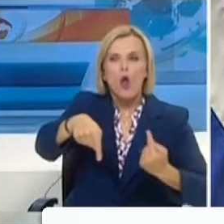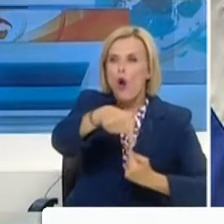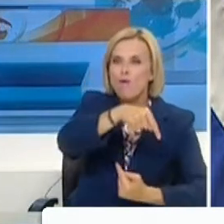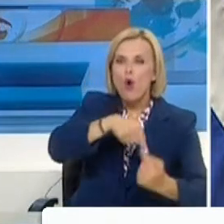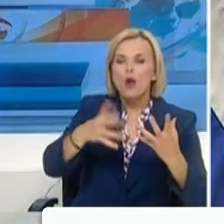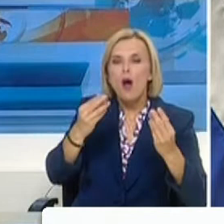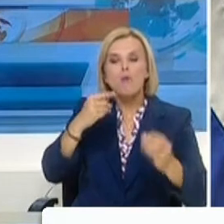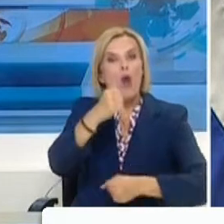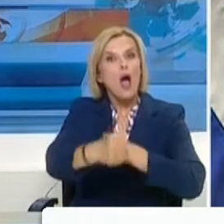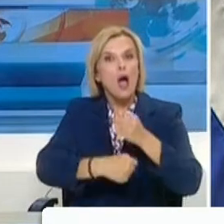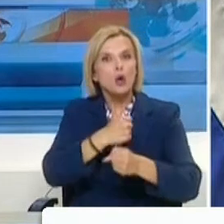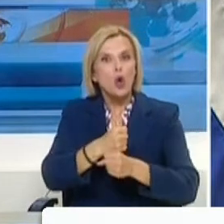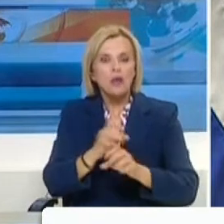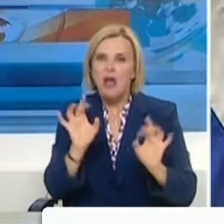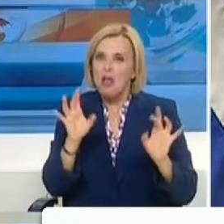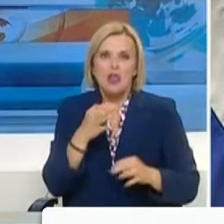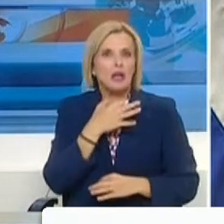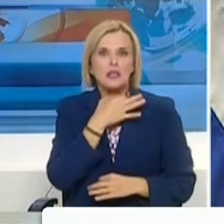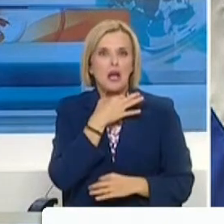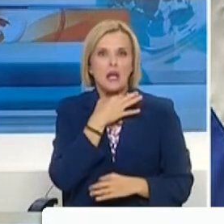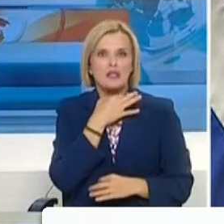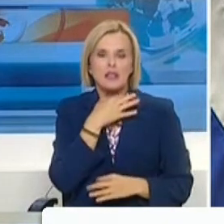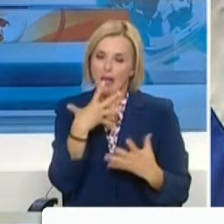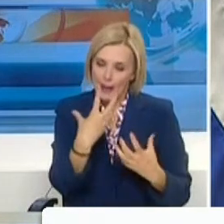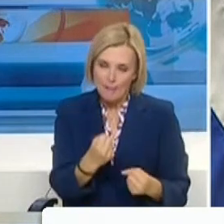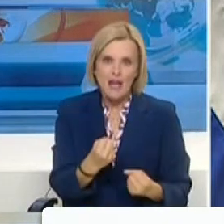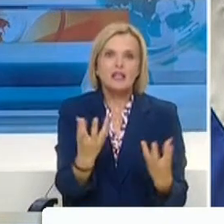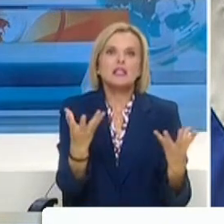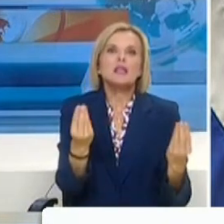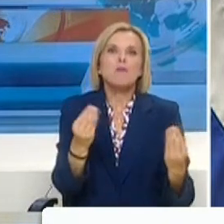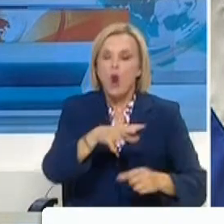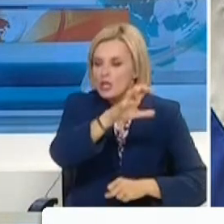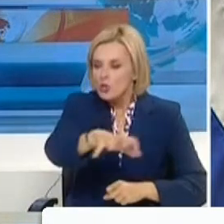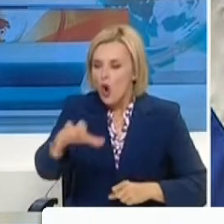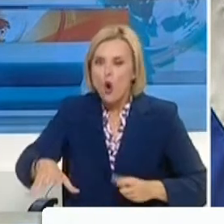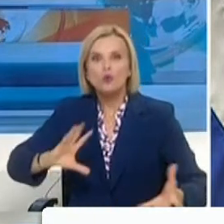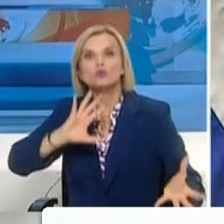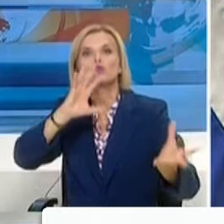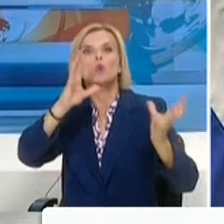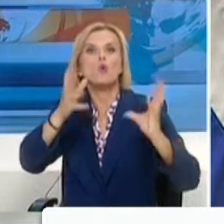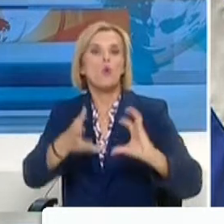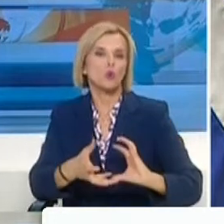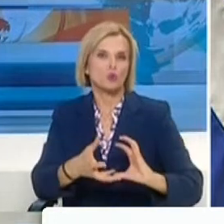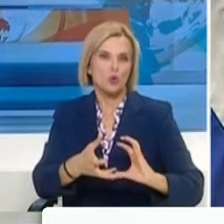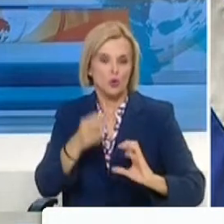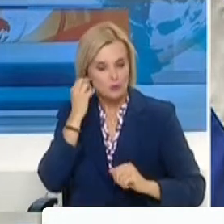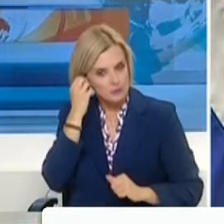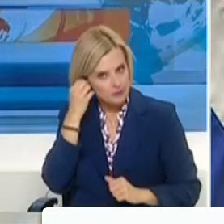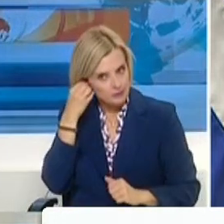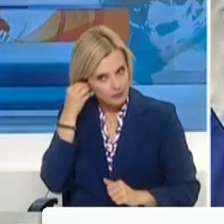ανάμεσά μας, χωρίς να χρειάζεται να εισαχθεί από κάποια άλλη χώρα ή περιοχή, χωρίς ποτέ να φτάνει στο μηδέν όλη αυτή την